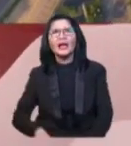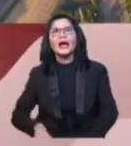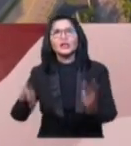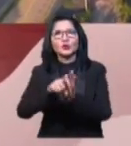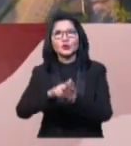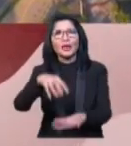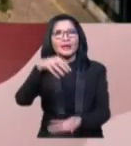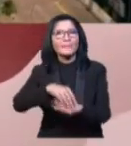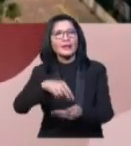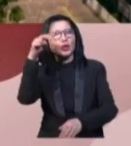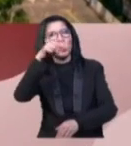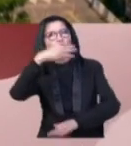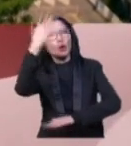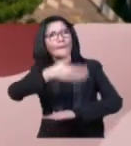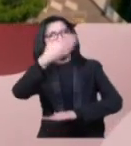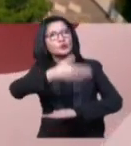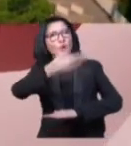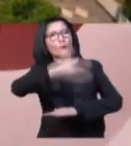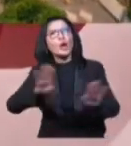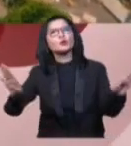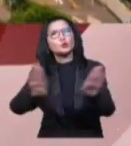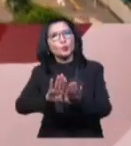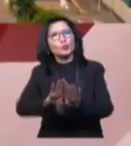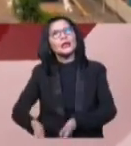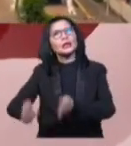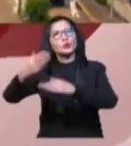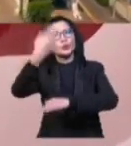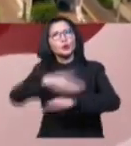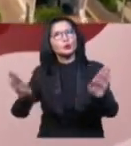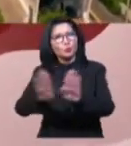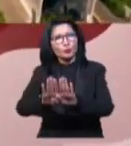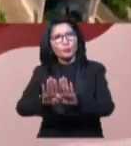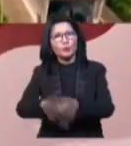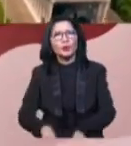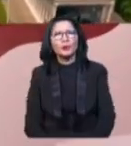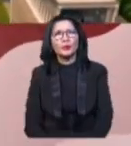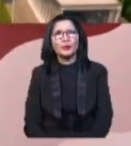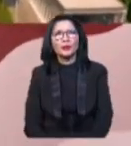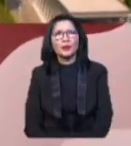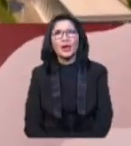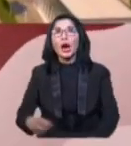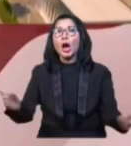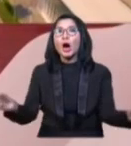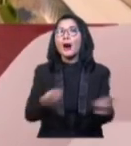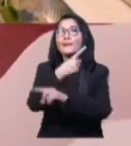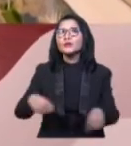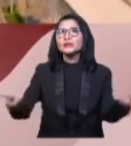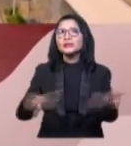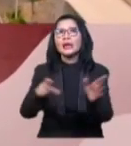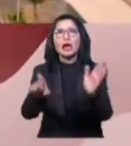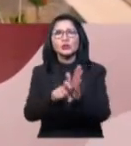Kan jadinya tutup ya, karena nggak bisa buka dong pastinya. Dan juga musik,